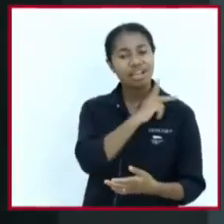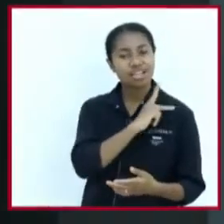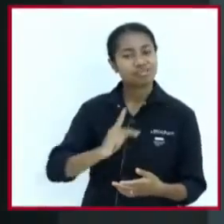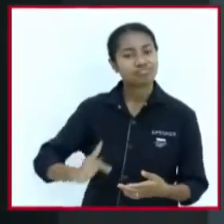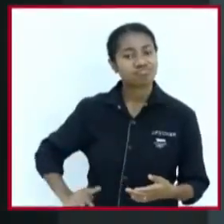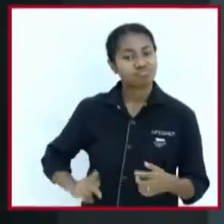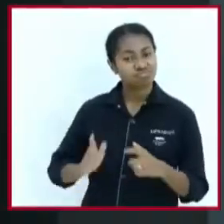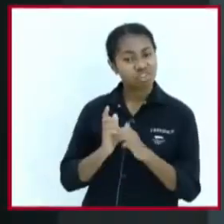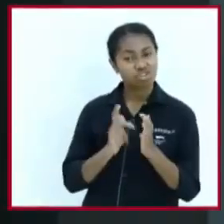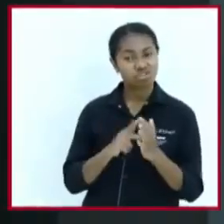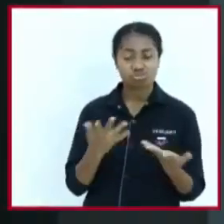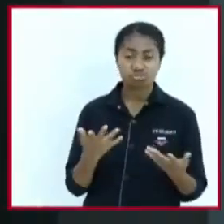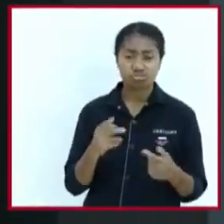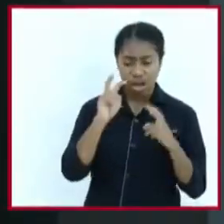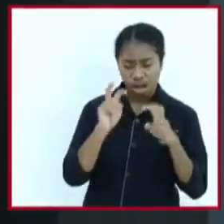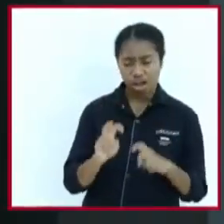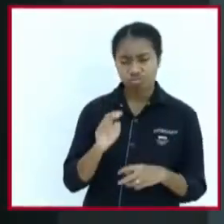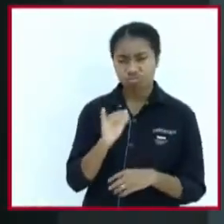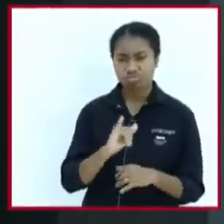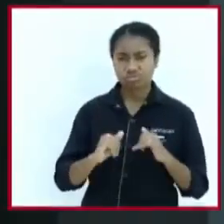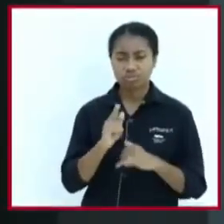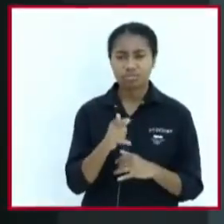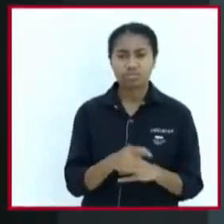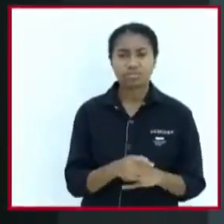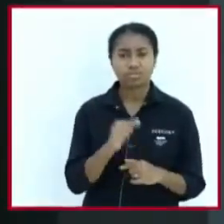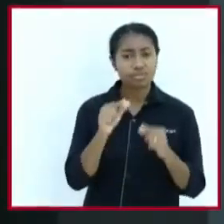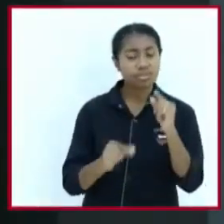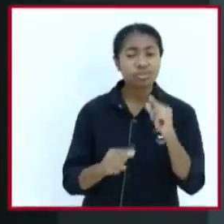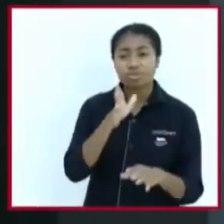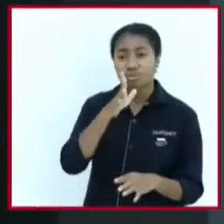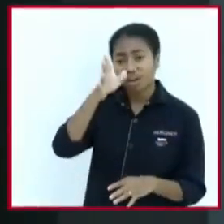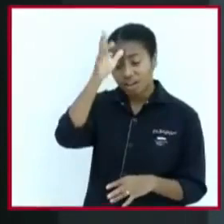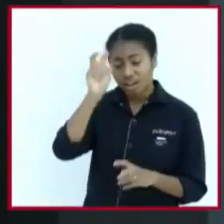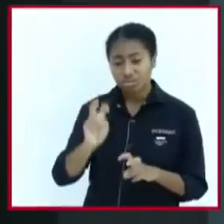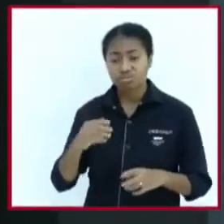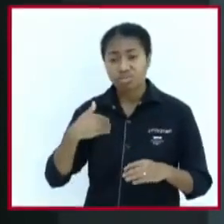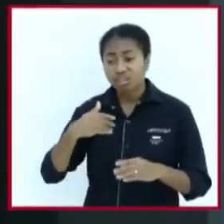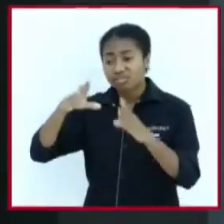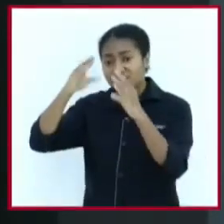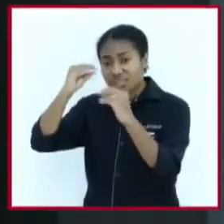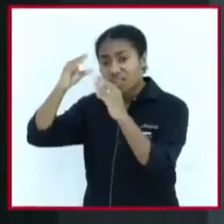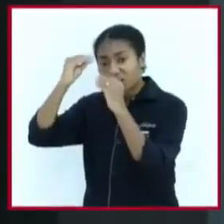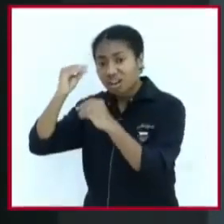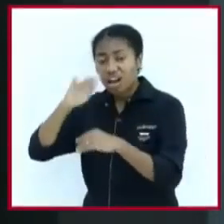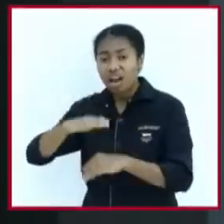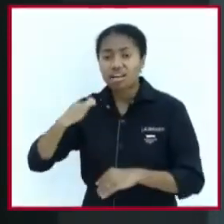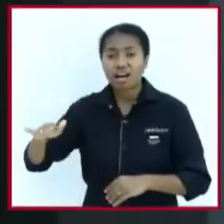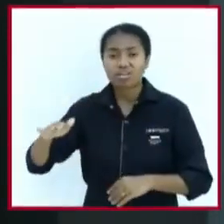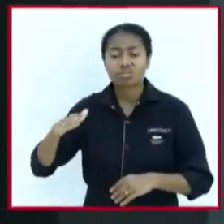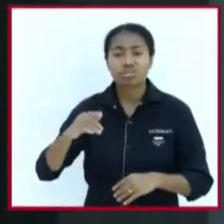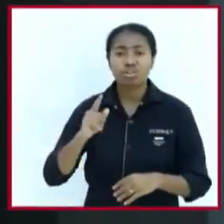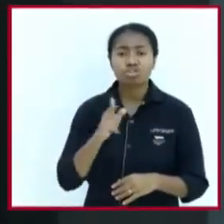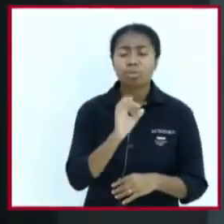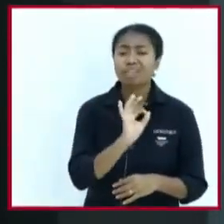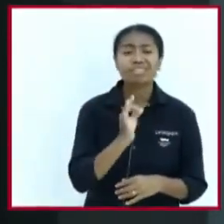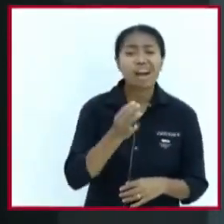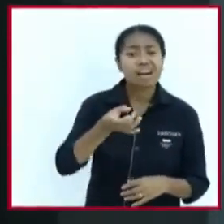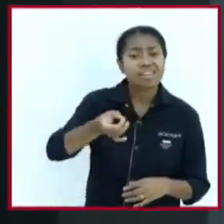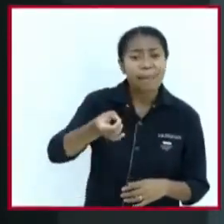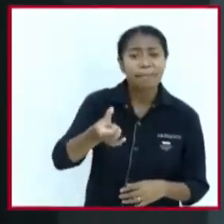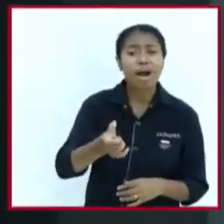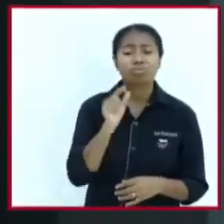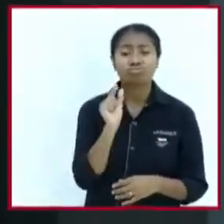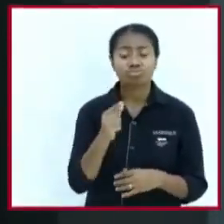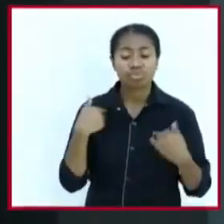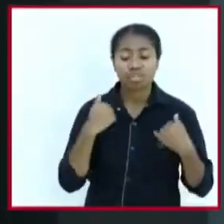harus begitu orang tua juga harus bisa didik anak secara kuat dalam Tuhan supaya tidak mudah